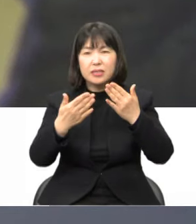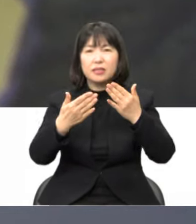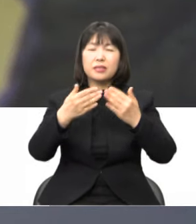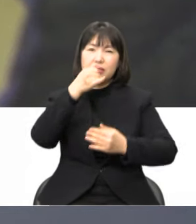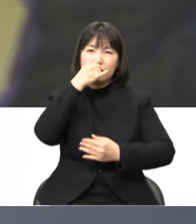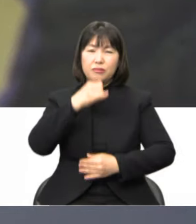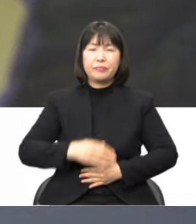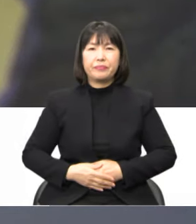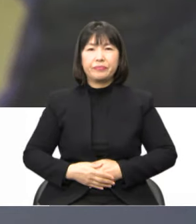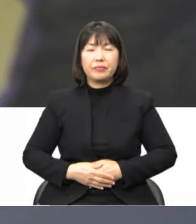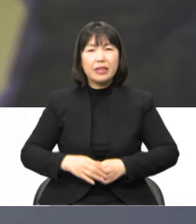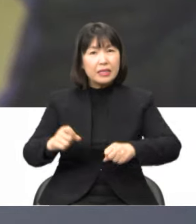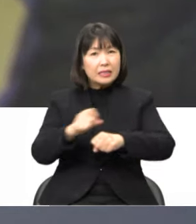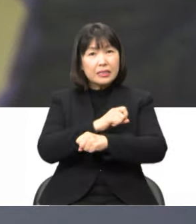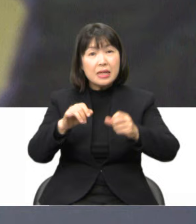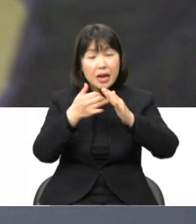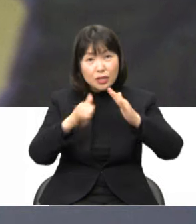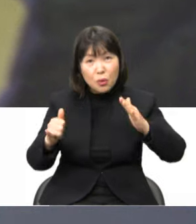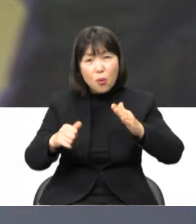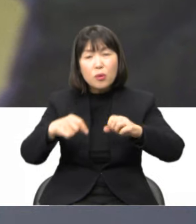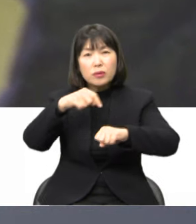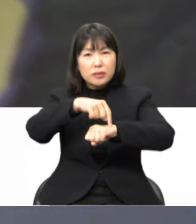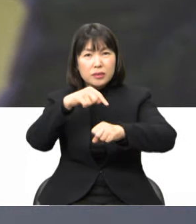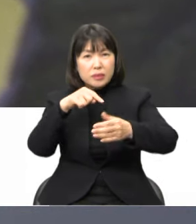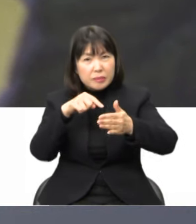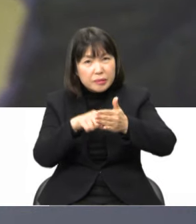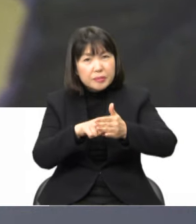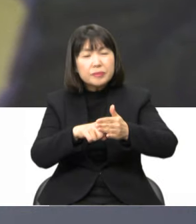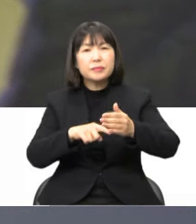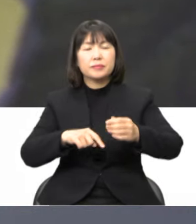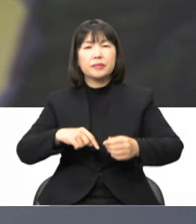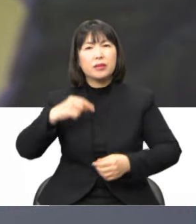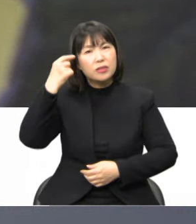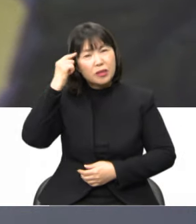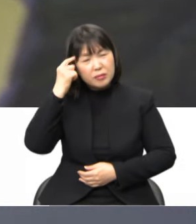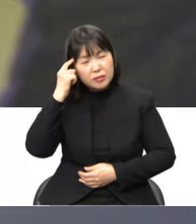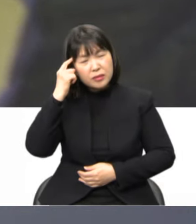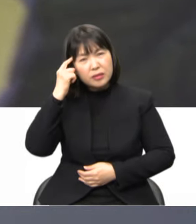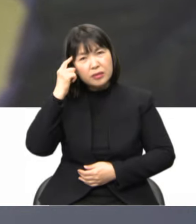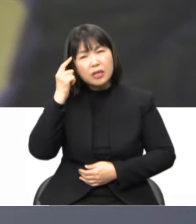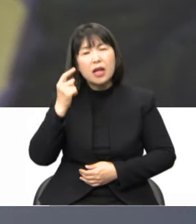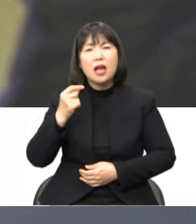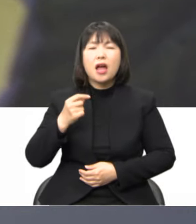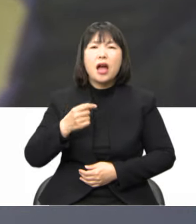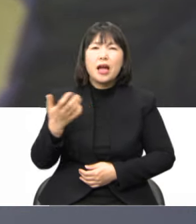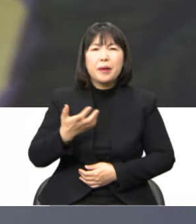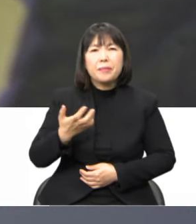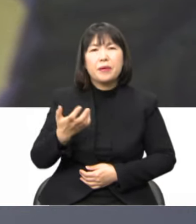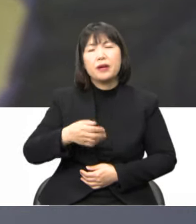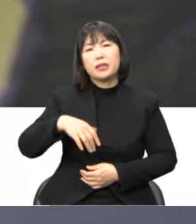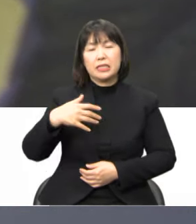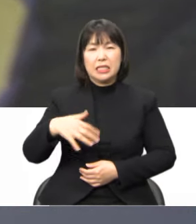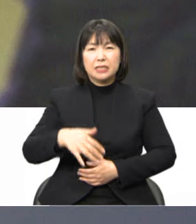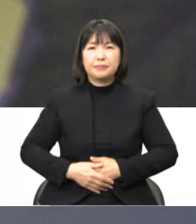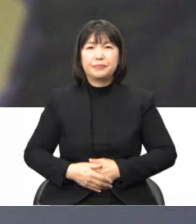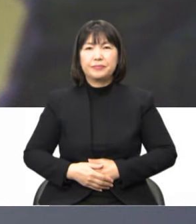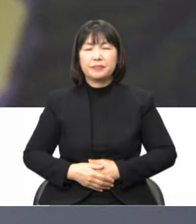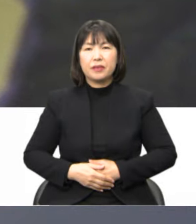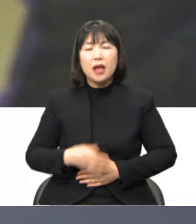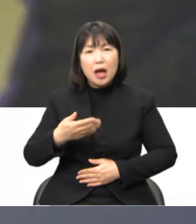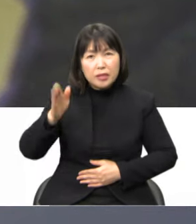유가족들이 겪는이 심리적 정신적 트라우마 역시 현재 진행 형인데요 하지만 참사 10주기를 하루